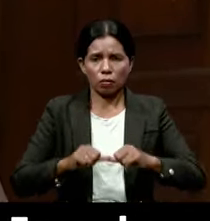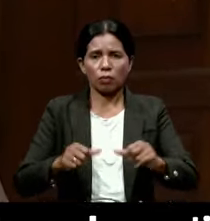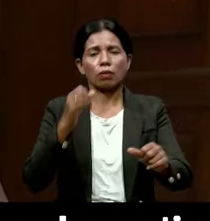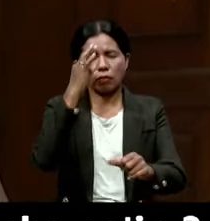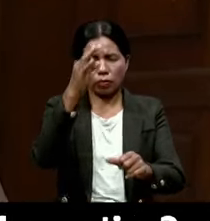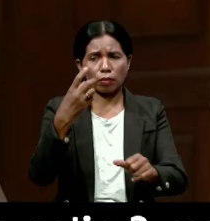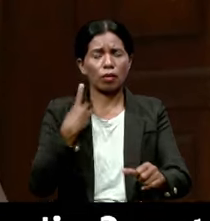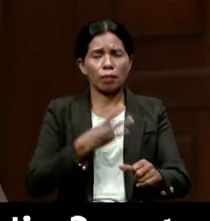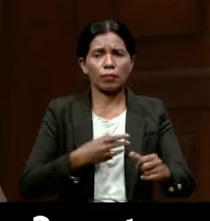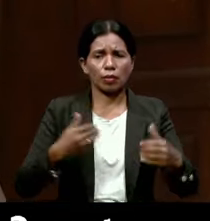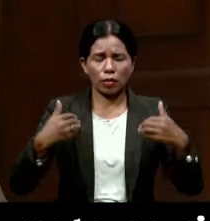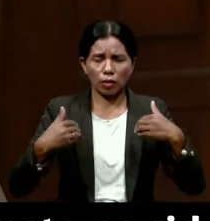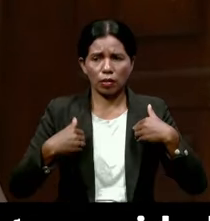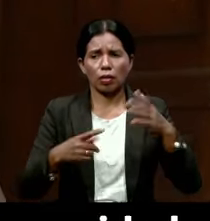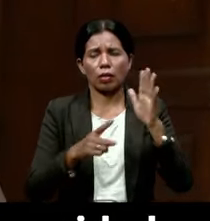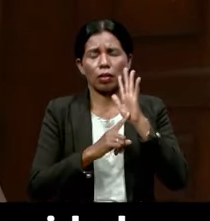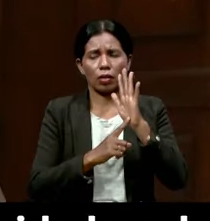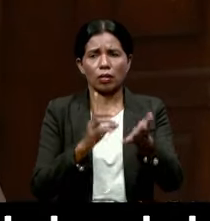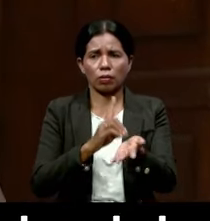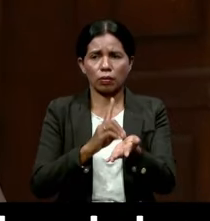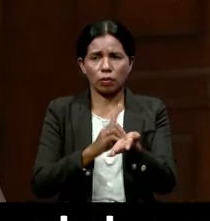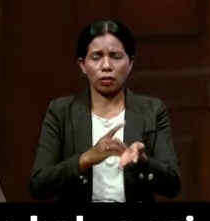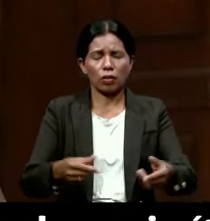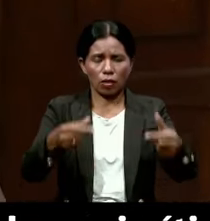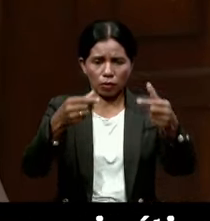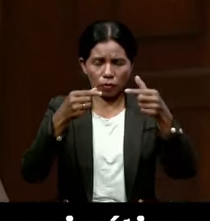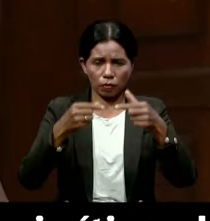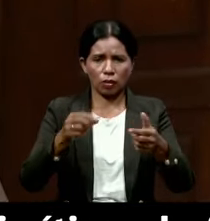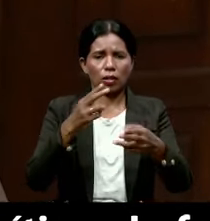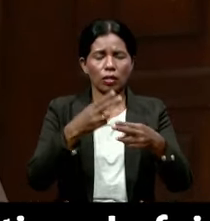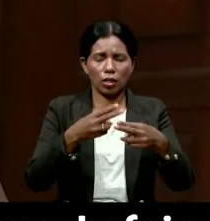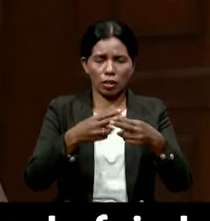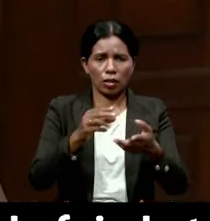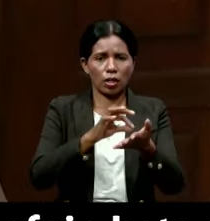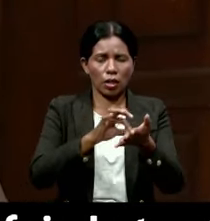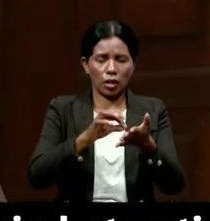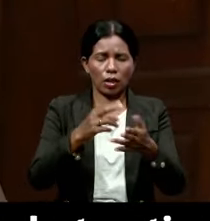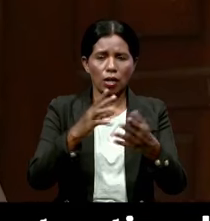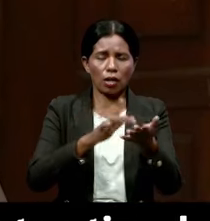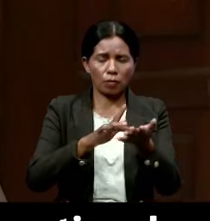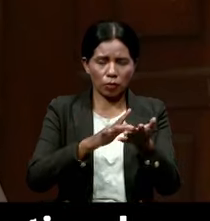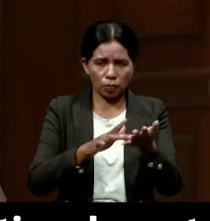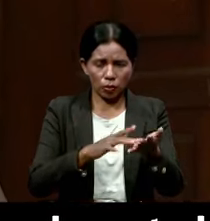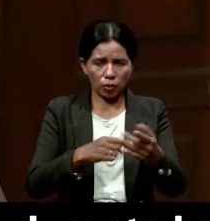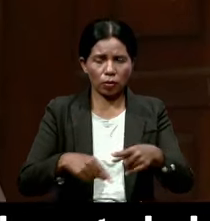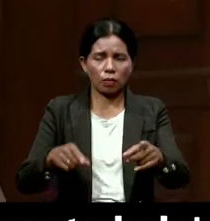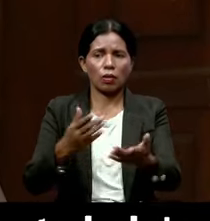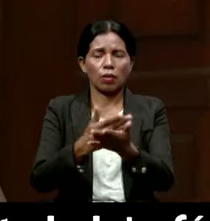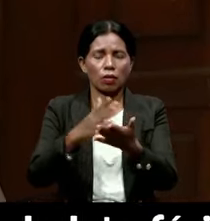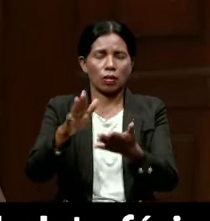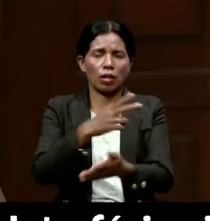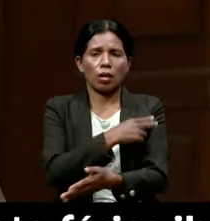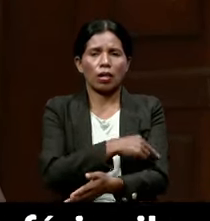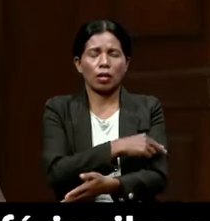ya factus neve ma doutor se for receitas ia neba lori receita neba foti ai moruk iha fatin ai moruk